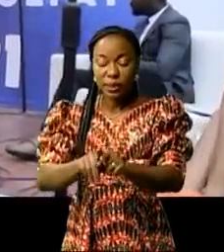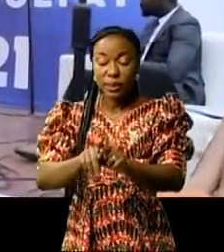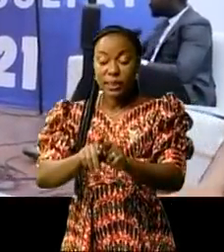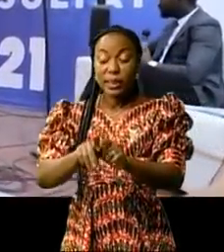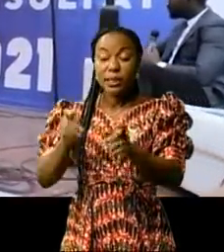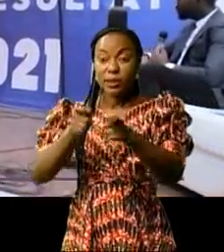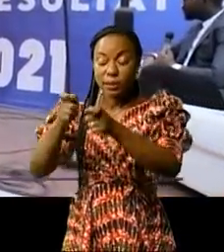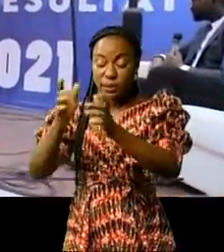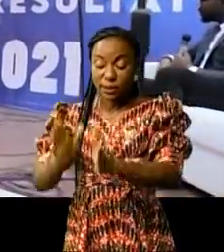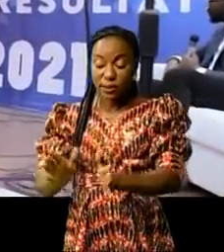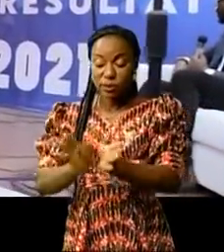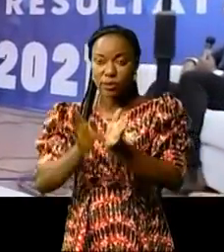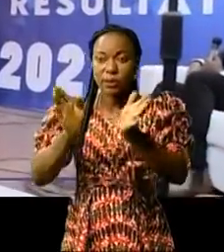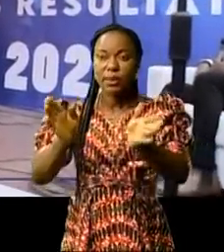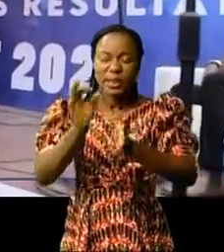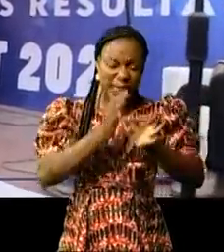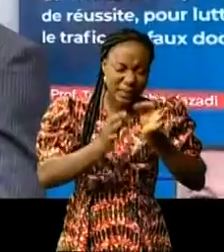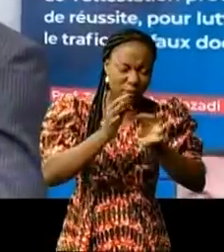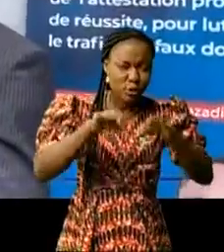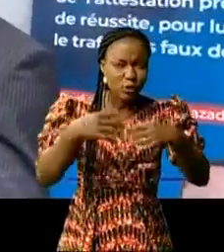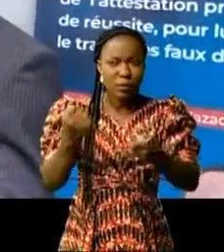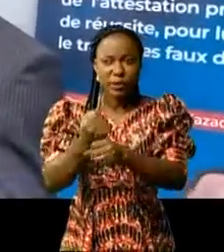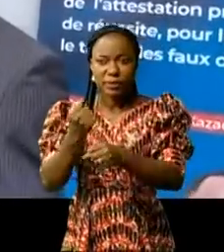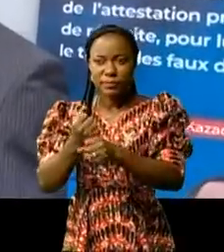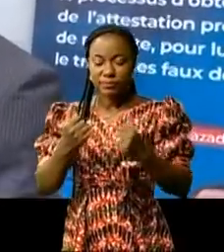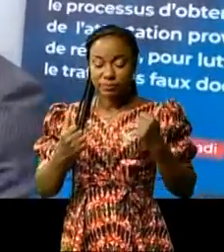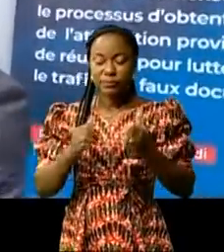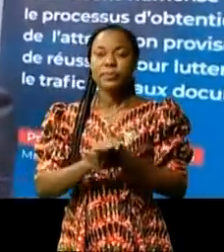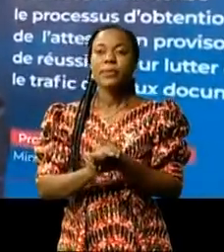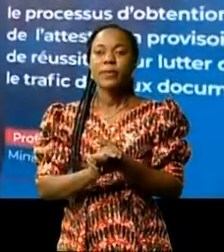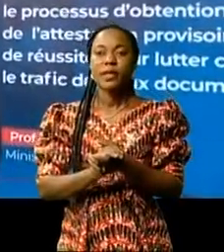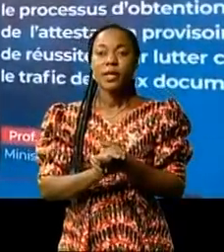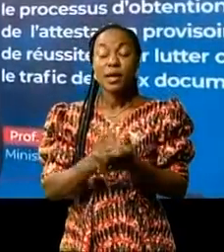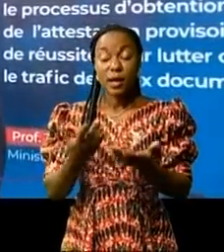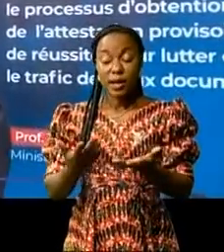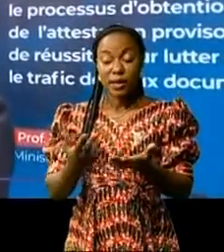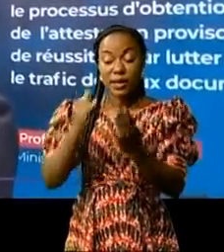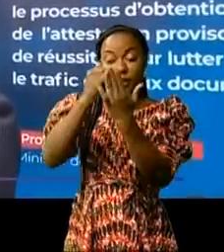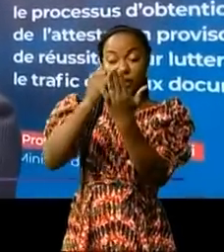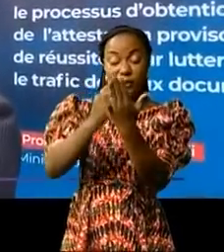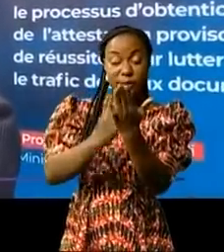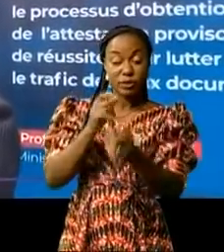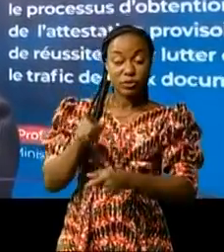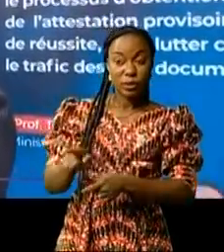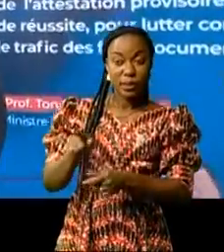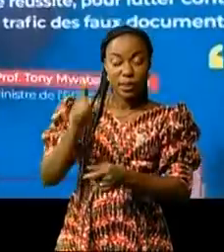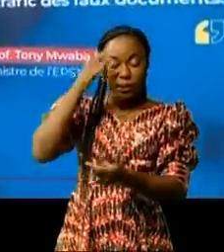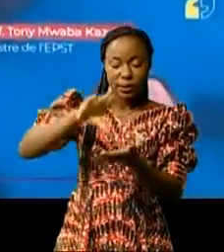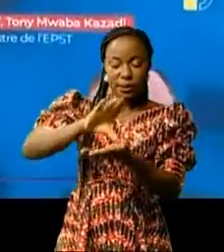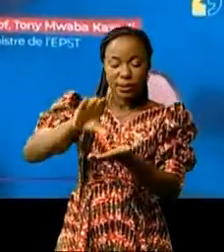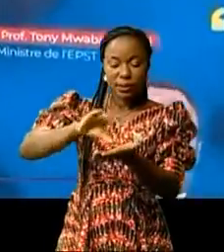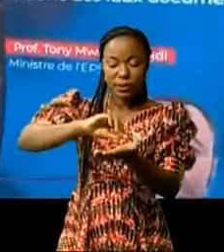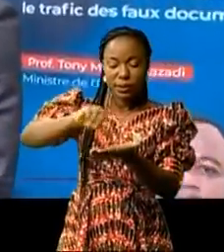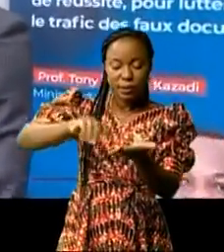là past al-thani qui explique le fonctionnement 2 3 et 7 à cette façon qu'on faisait pas de ceux qui disent